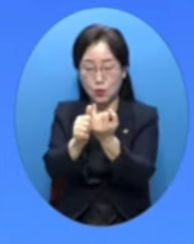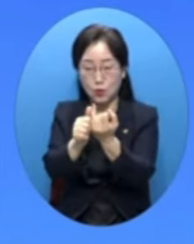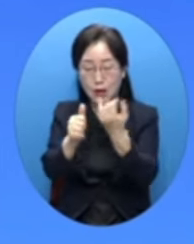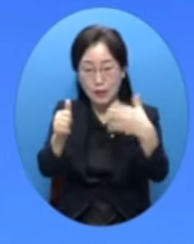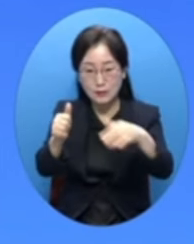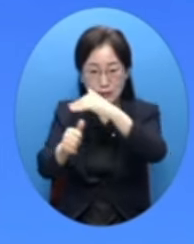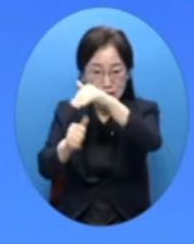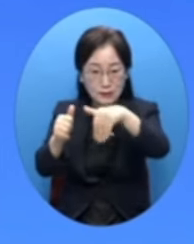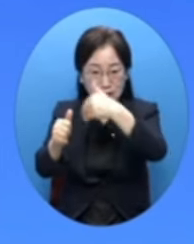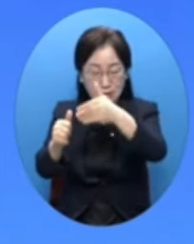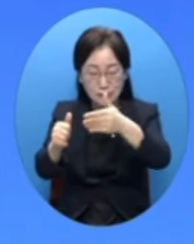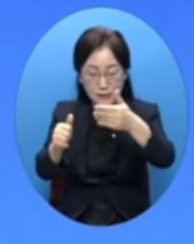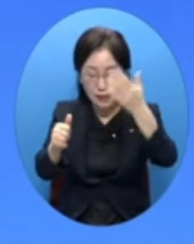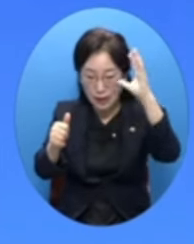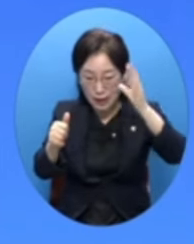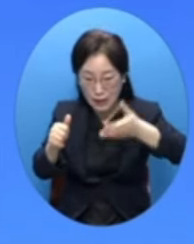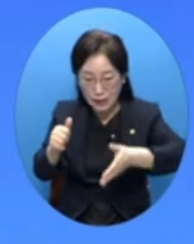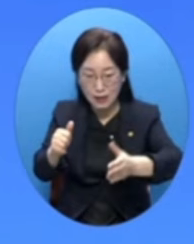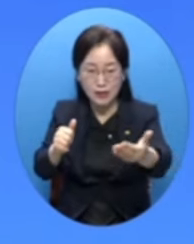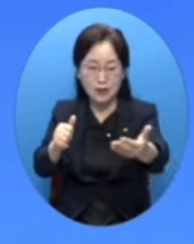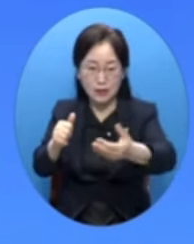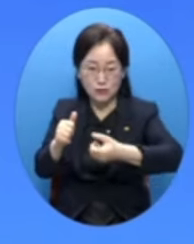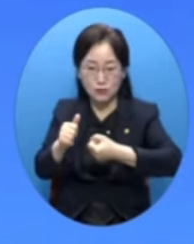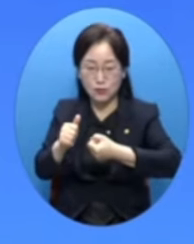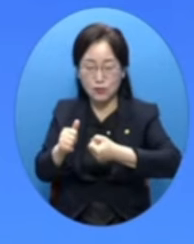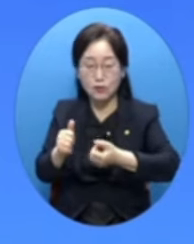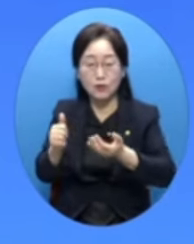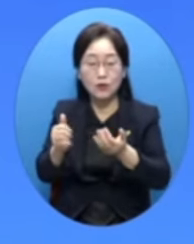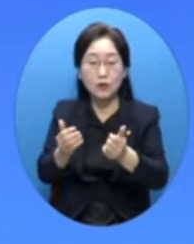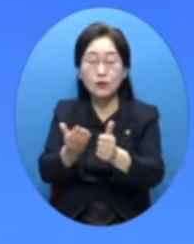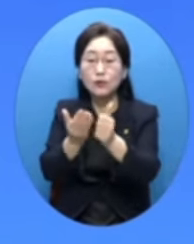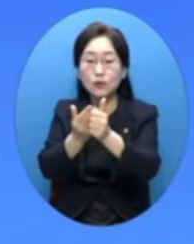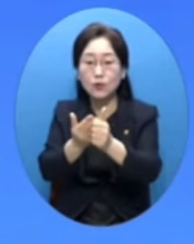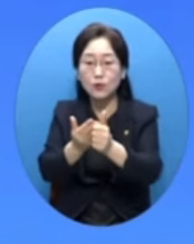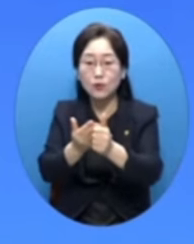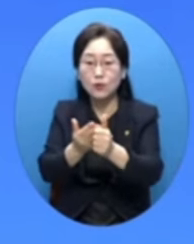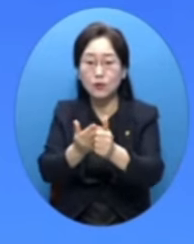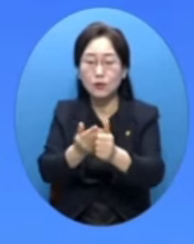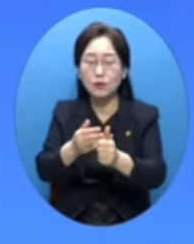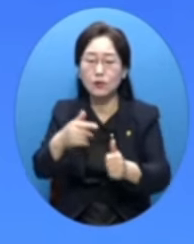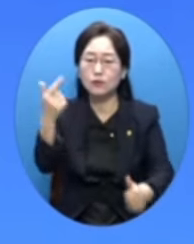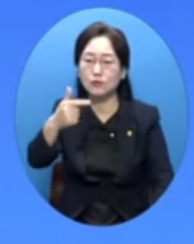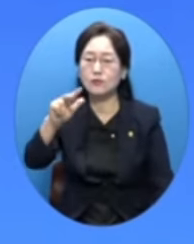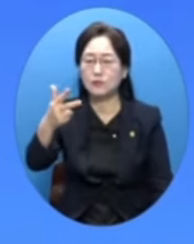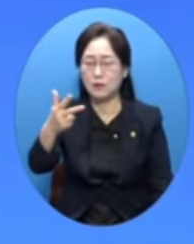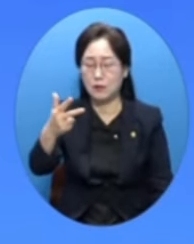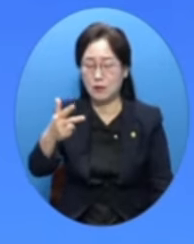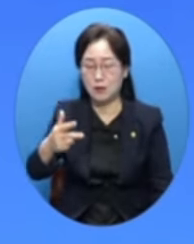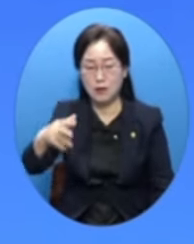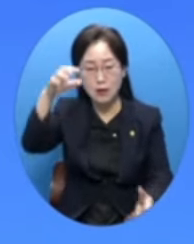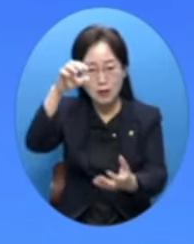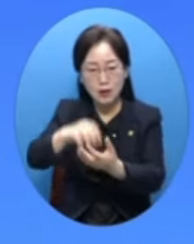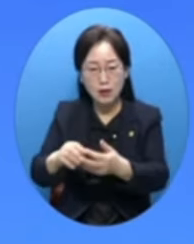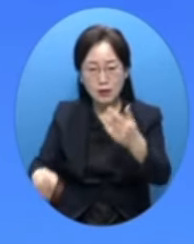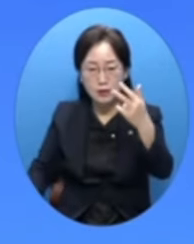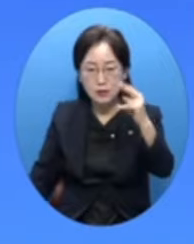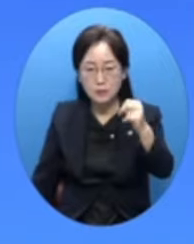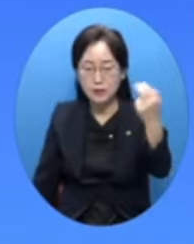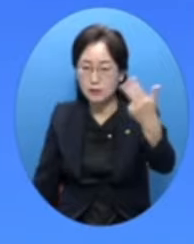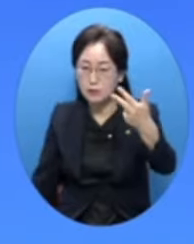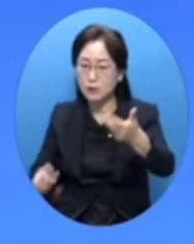아빠가 혼자 아이를 키우고 있는 분이 약 6,700명 됩니다 약 2만 7천 명이 이렇게 힘들게 어려운 삶을 살아가고 있는